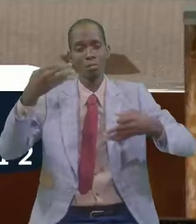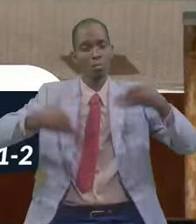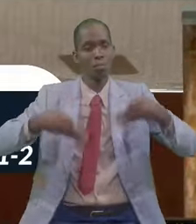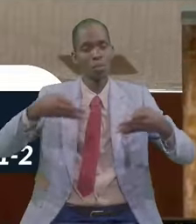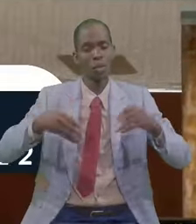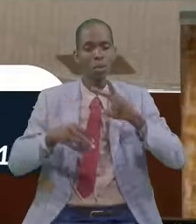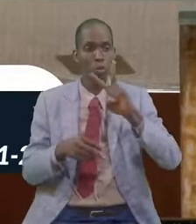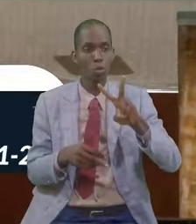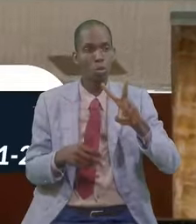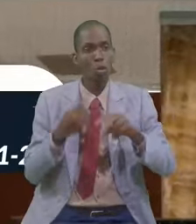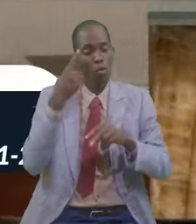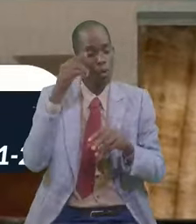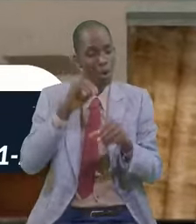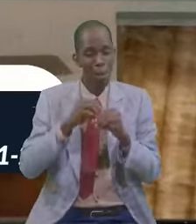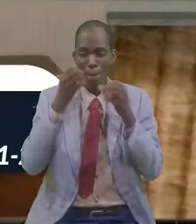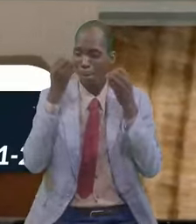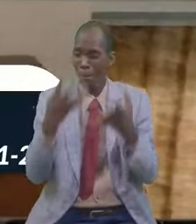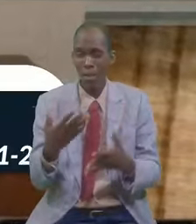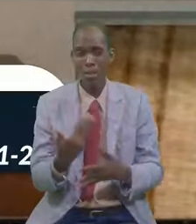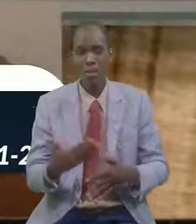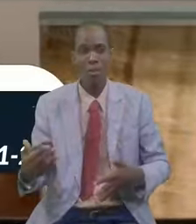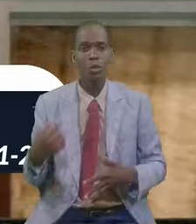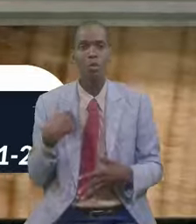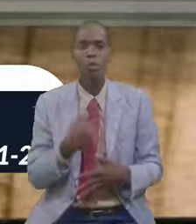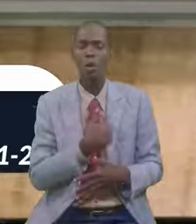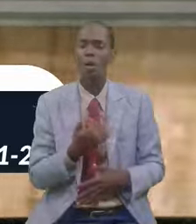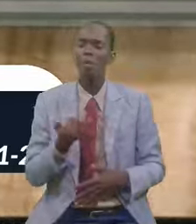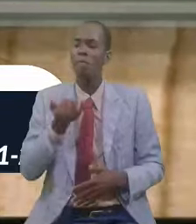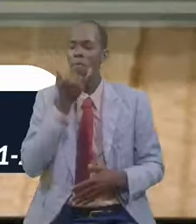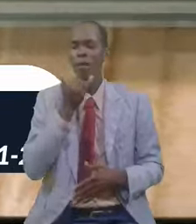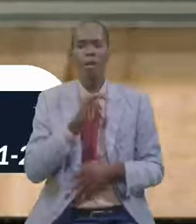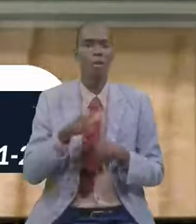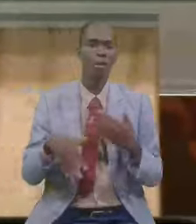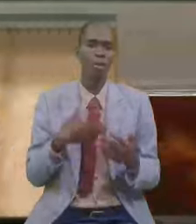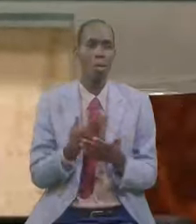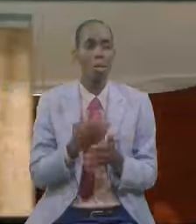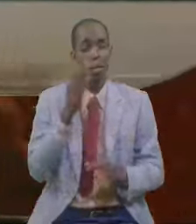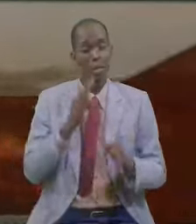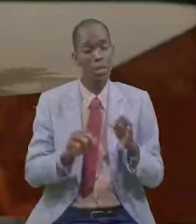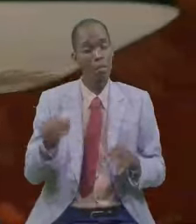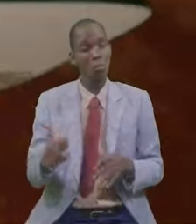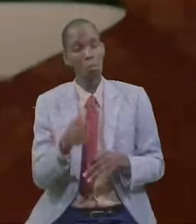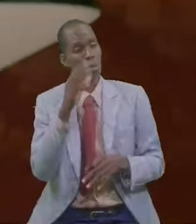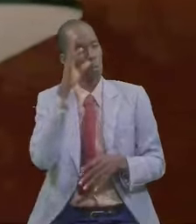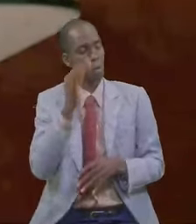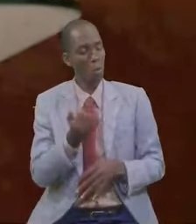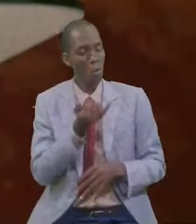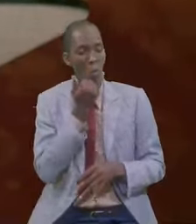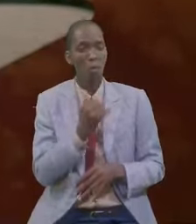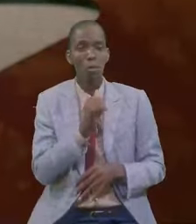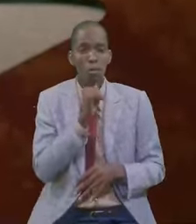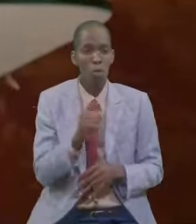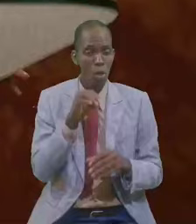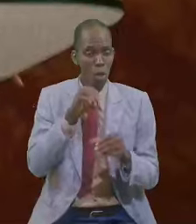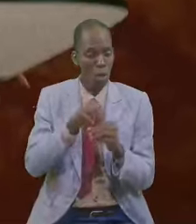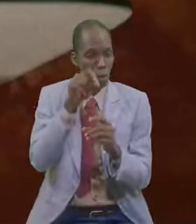serons jugés plus sévèrement. 2. Nous branchons tous de plusieurs manières. Si quelqu'un ne branche